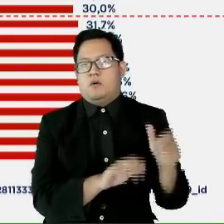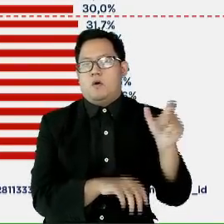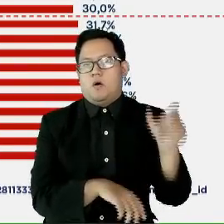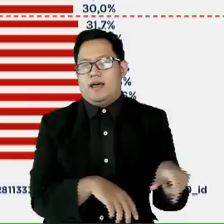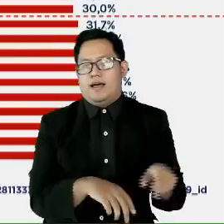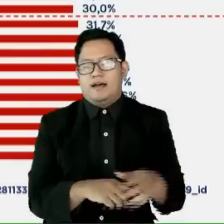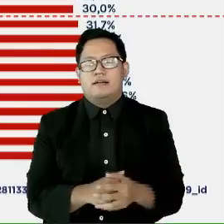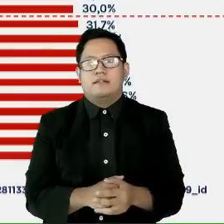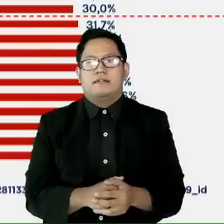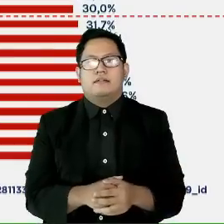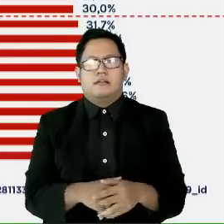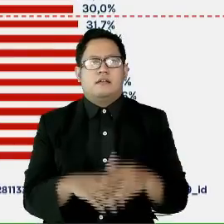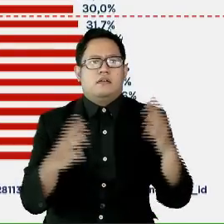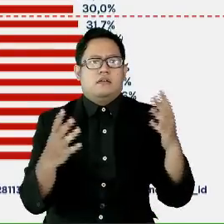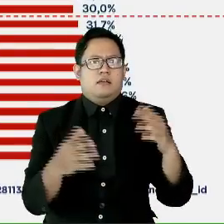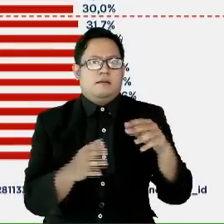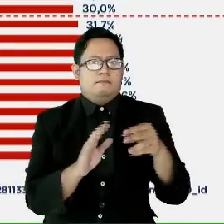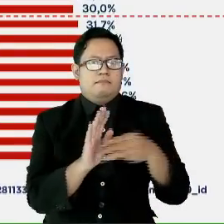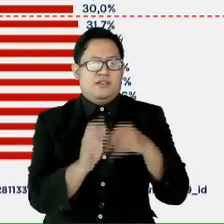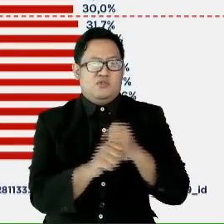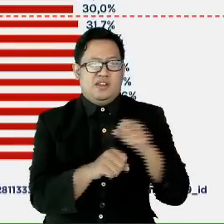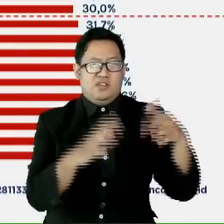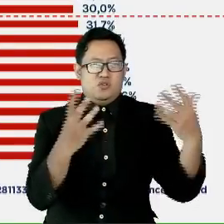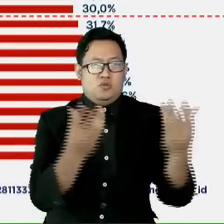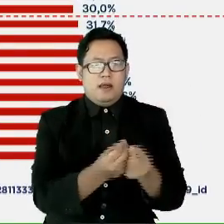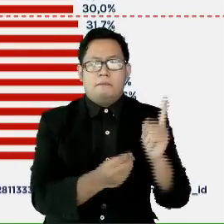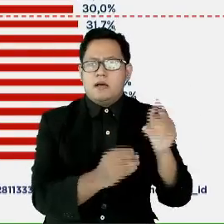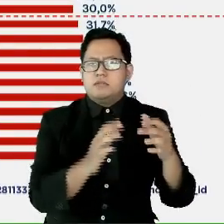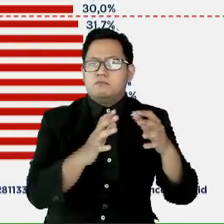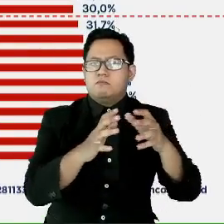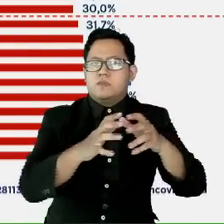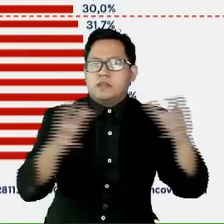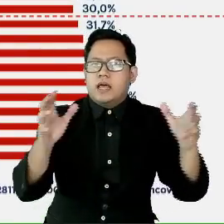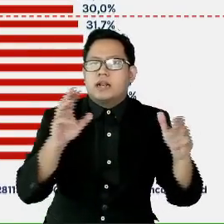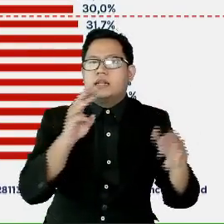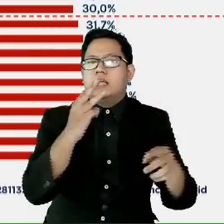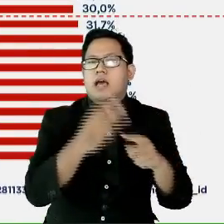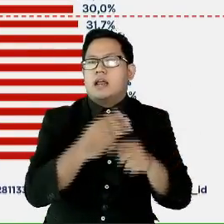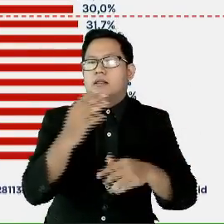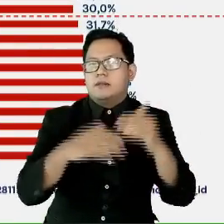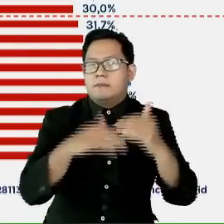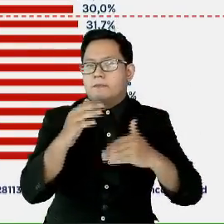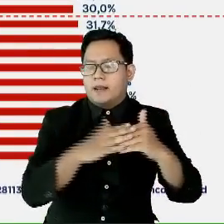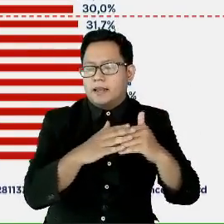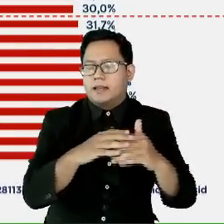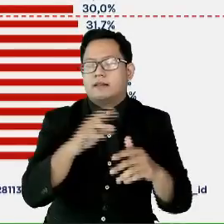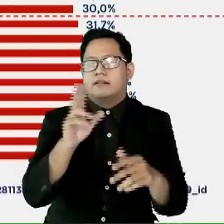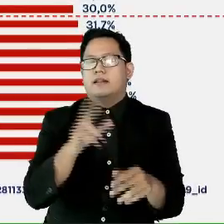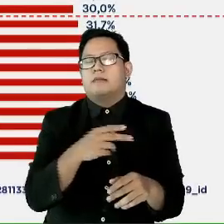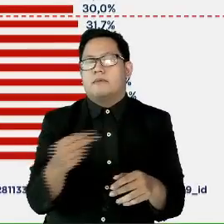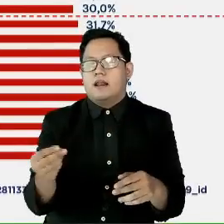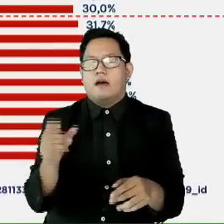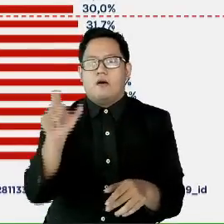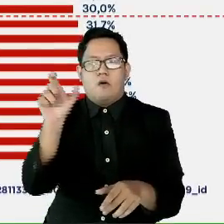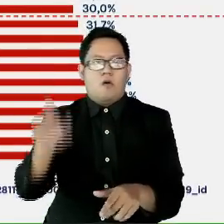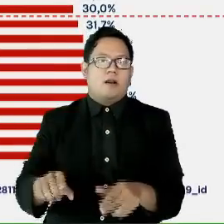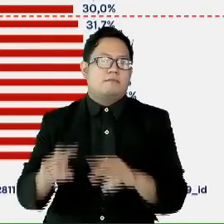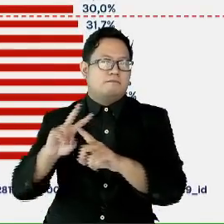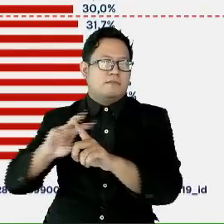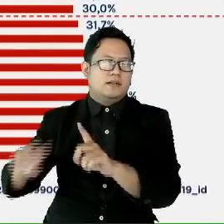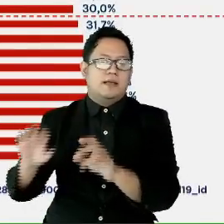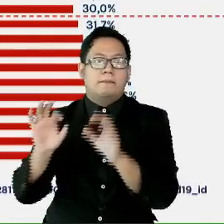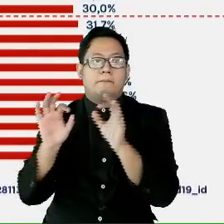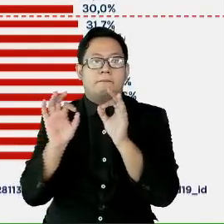Namun, jumlah di minggu ini masih lebih tinggi 3 kali lipat dibandingkan jumlah orang diperiksa pada sebelum